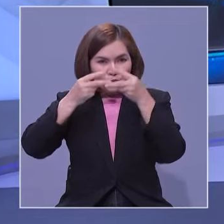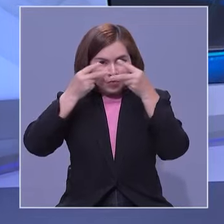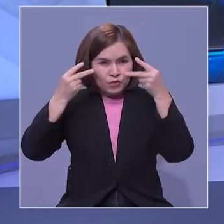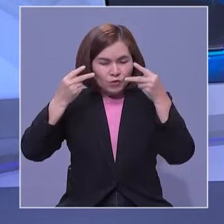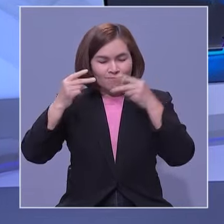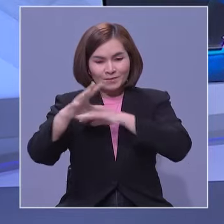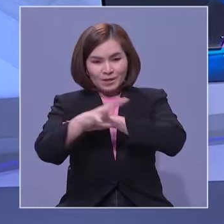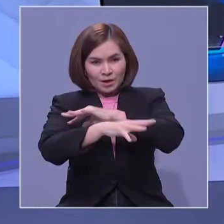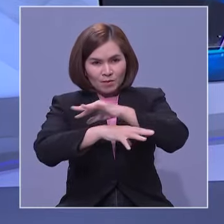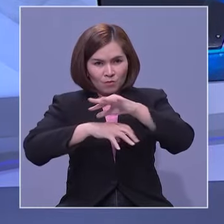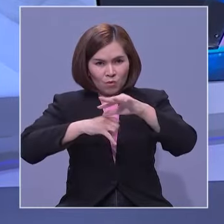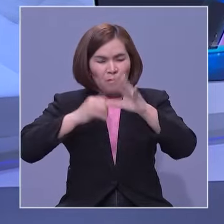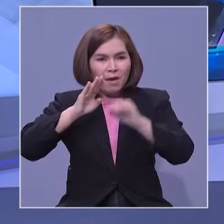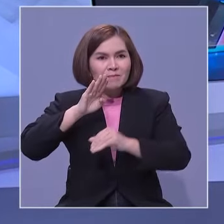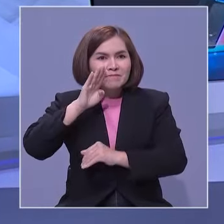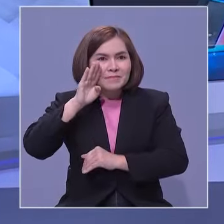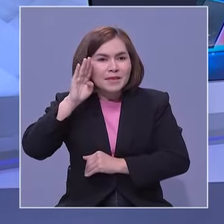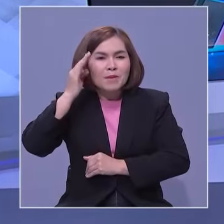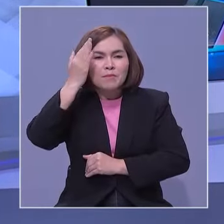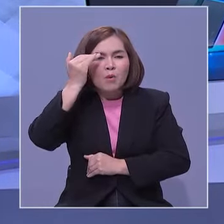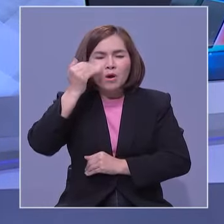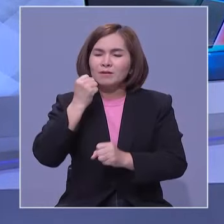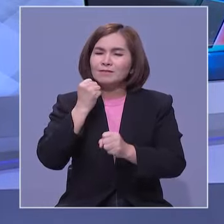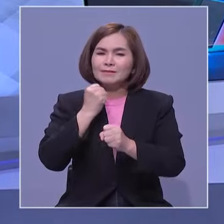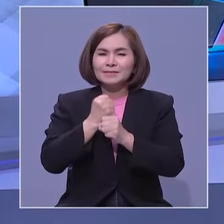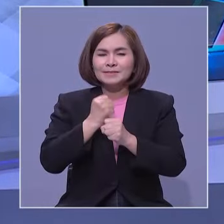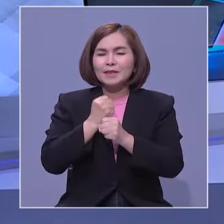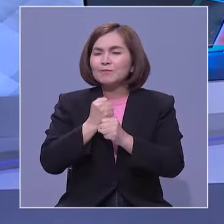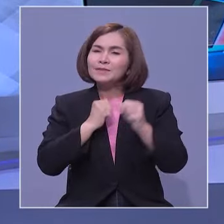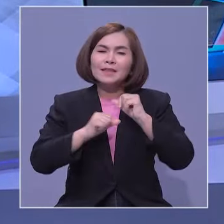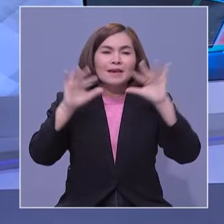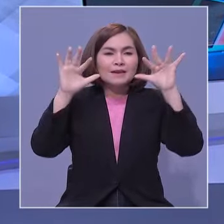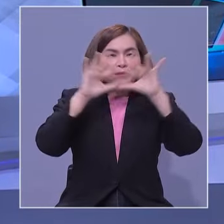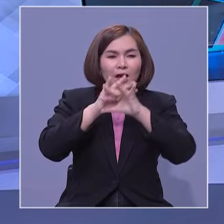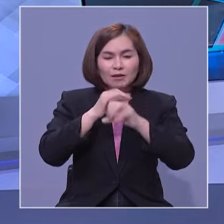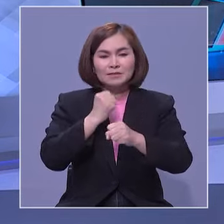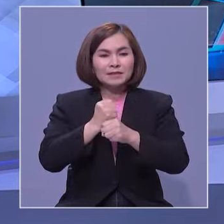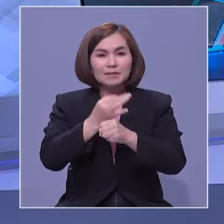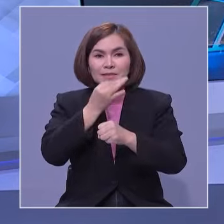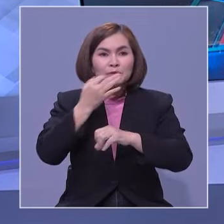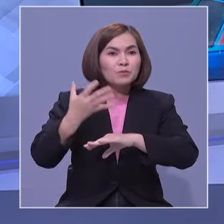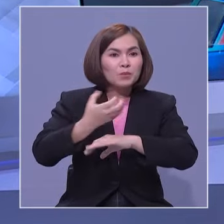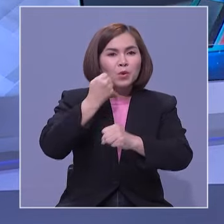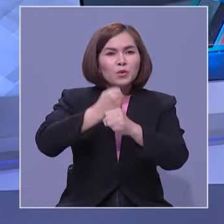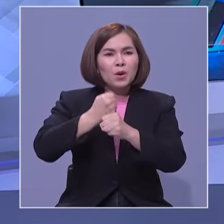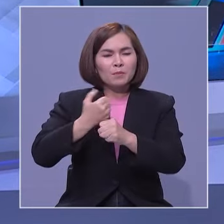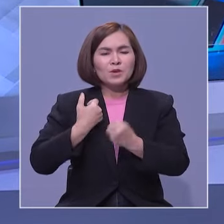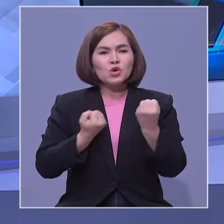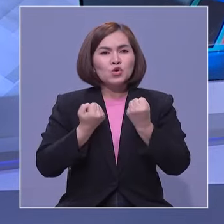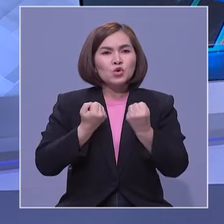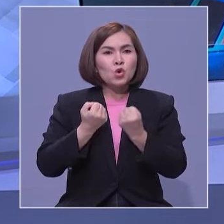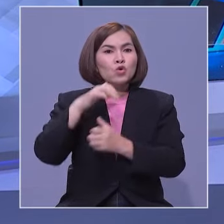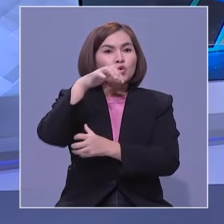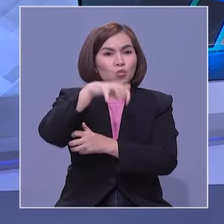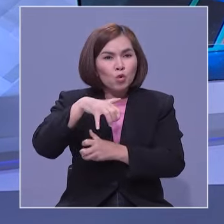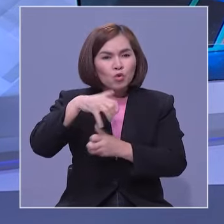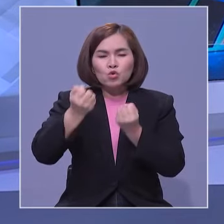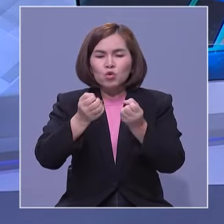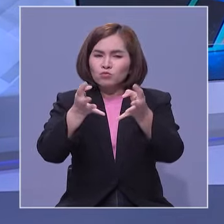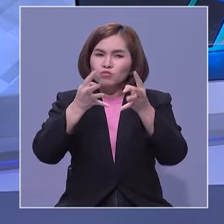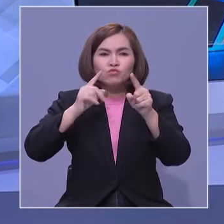จริงๆคุณน้องท่านผู้ชมทำตัวเหมือนเป็นผู้รับเหมาอ่ะอมีอุปกรณ์ครบคลันนะมีรถแบ็คโฮมีรถบรรทุก